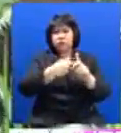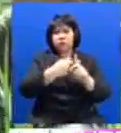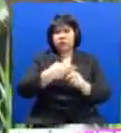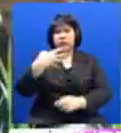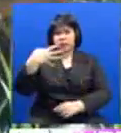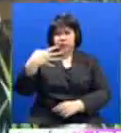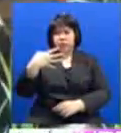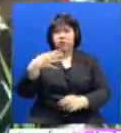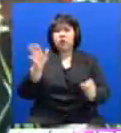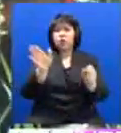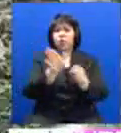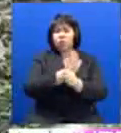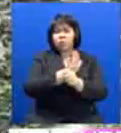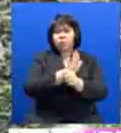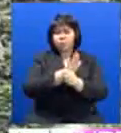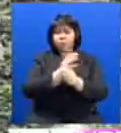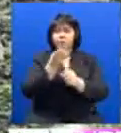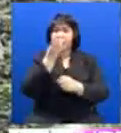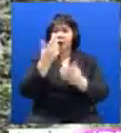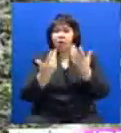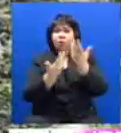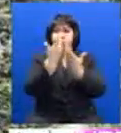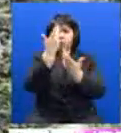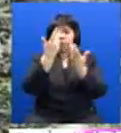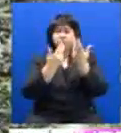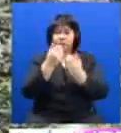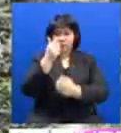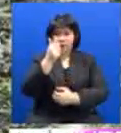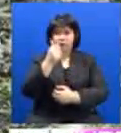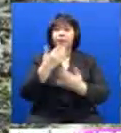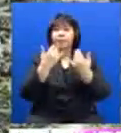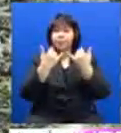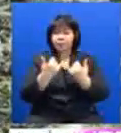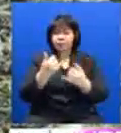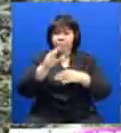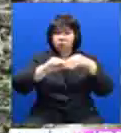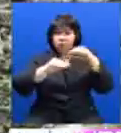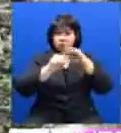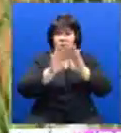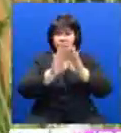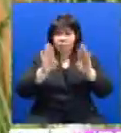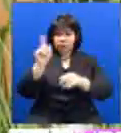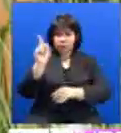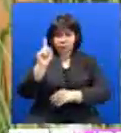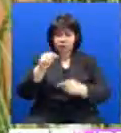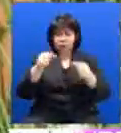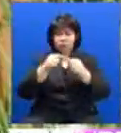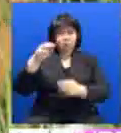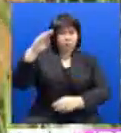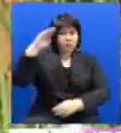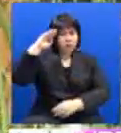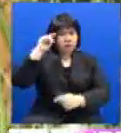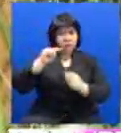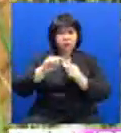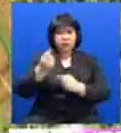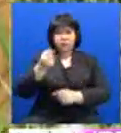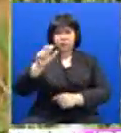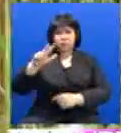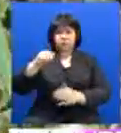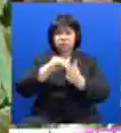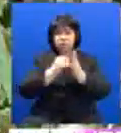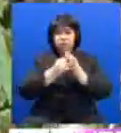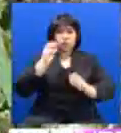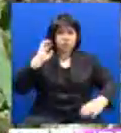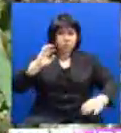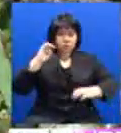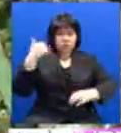หรือเต็มอายุของข้าว1รอบการผลิตโครงการดังกล่าวเกิดขึ้นด้วยความร่วมมือของมณฑลทหารบกที่13ลพบุรีกับศูนย์เ